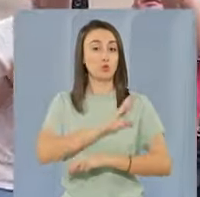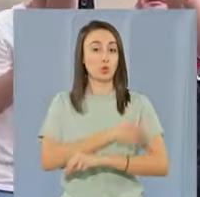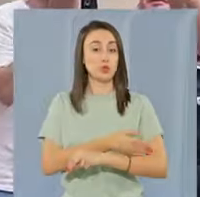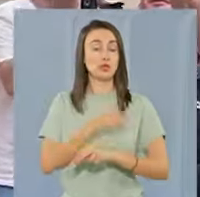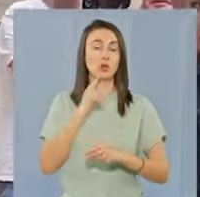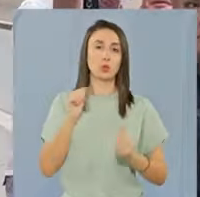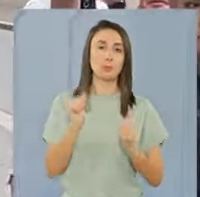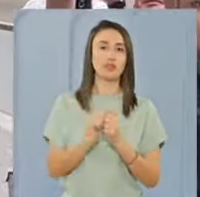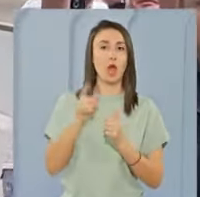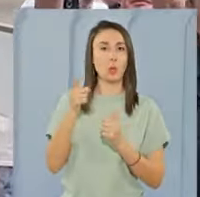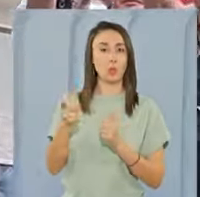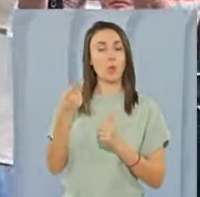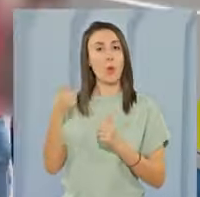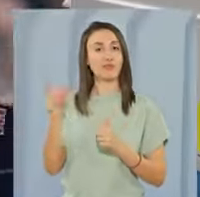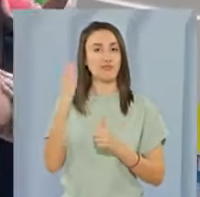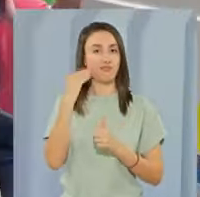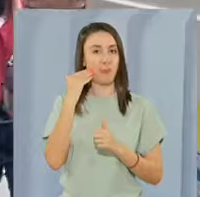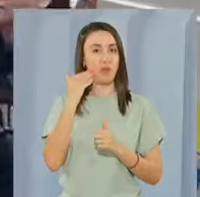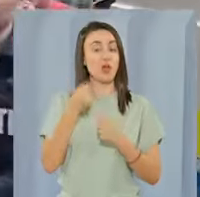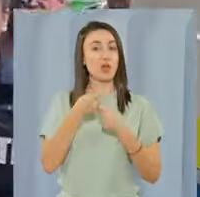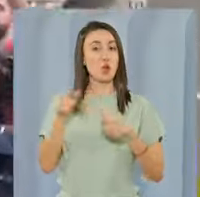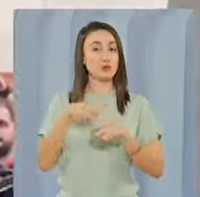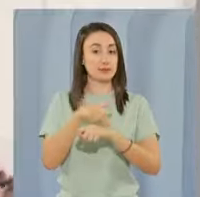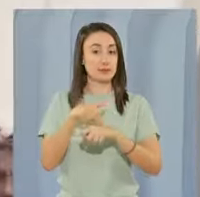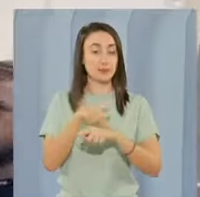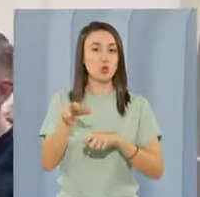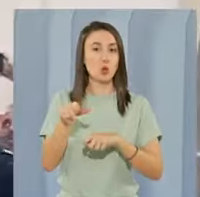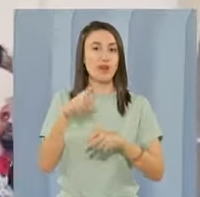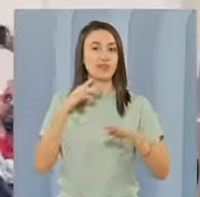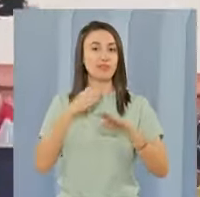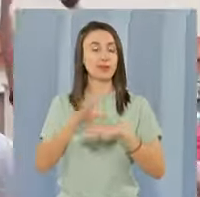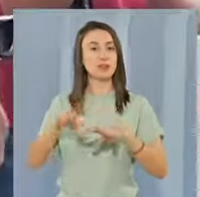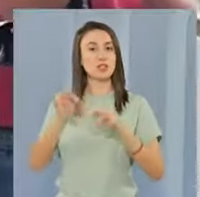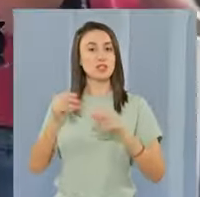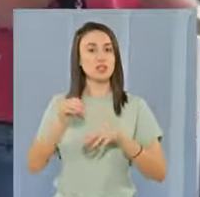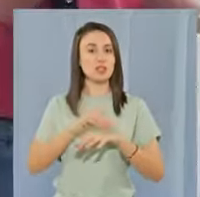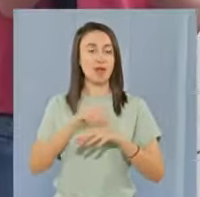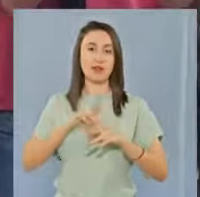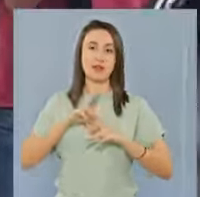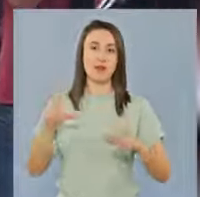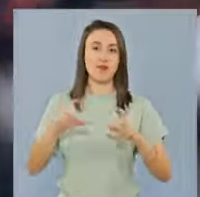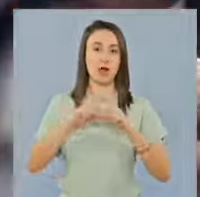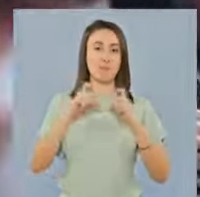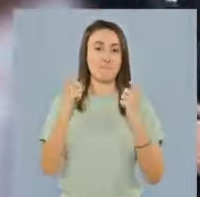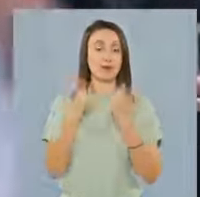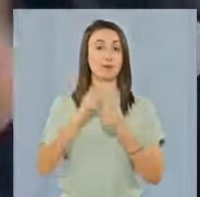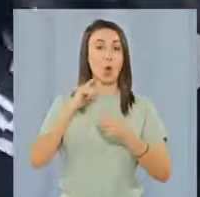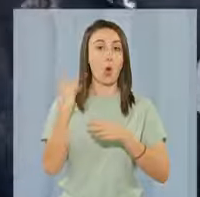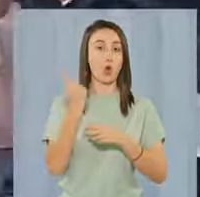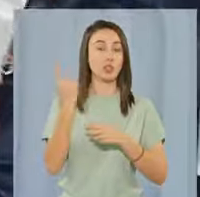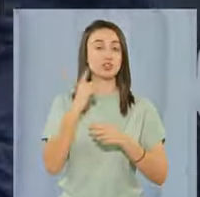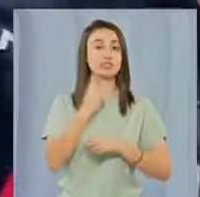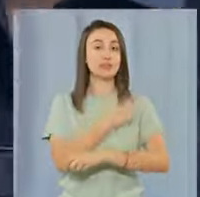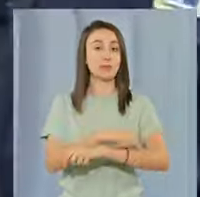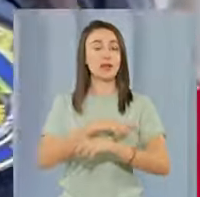autoritățile, concubina acestuia și o altă femeie. În tot acest timp, sora victimei, găsită în stare gravă într-un apartament din oraș, e la